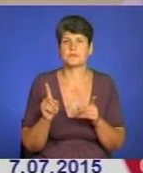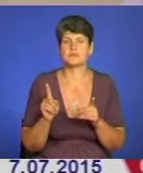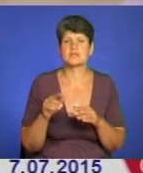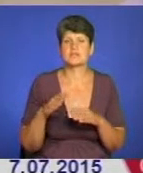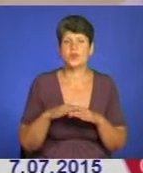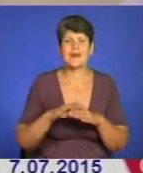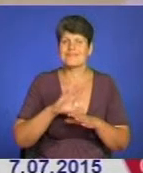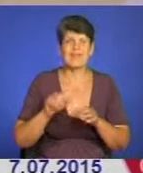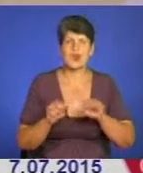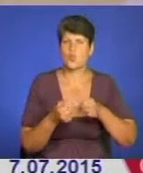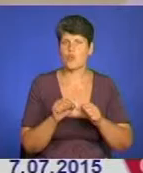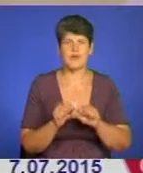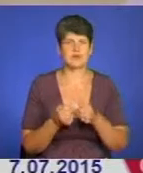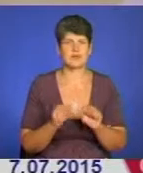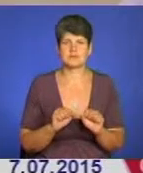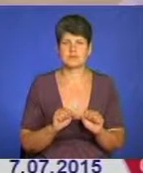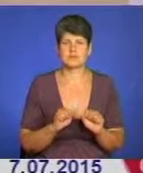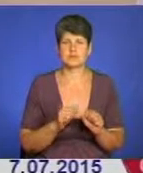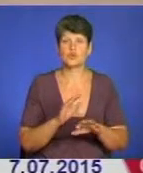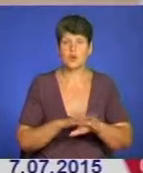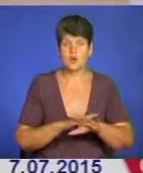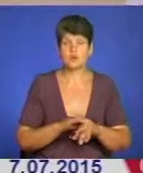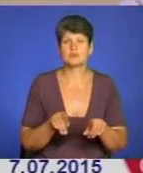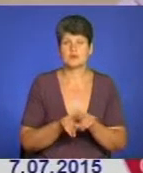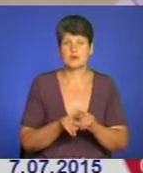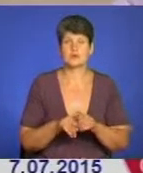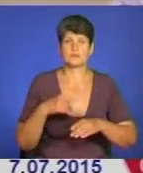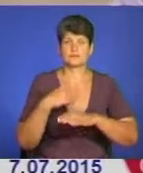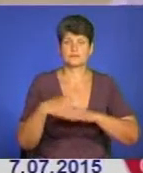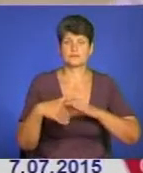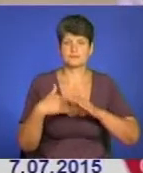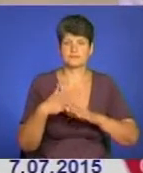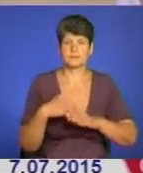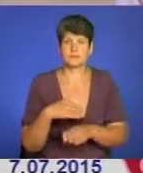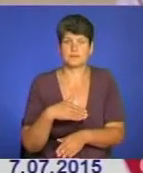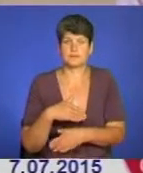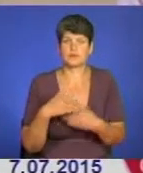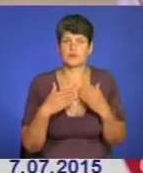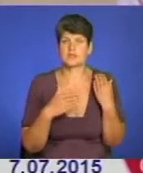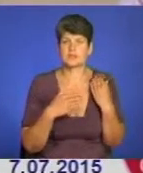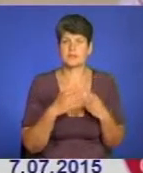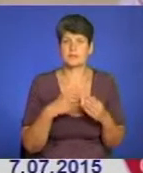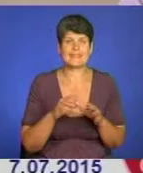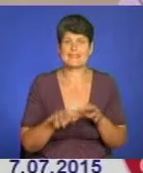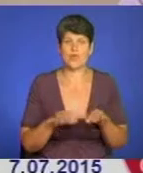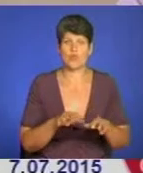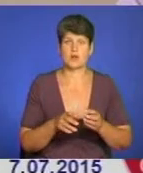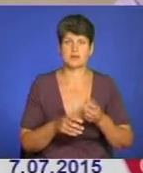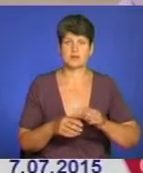нога максимально не рухалася. Якщо це рука, так само прибинтувати її чи до тіла, або просто намагати її не